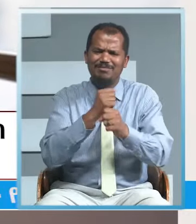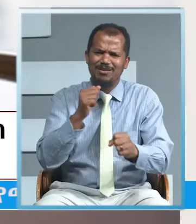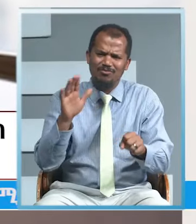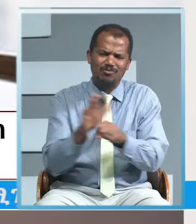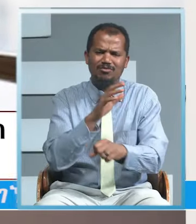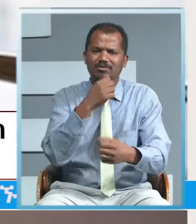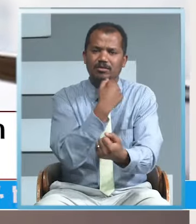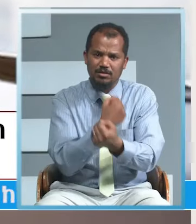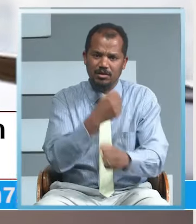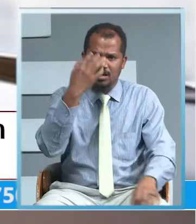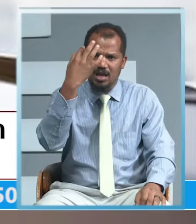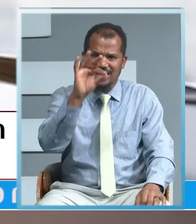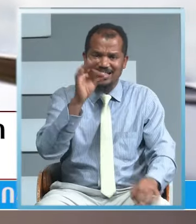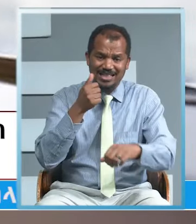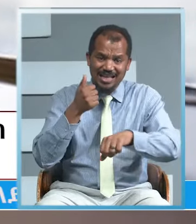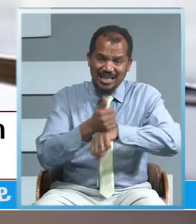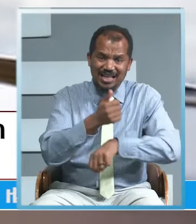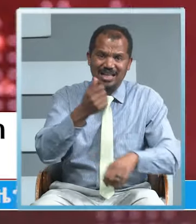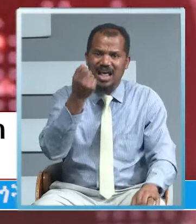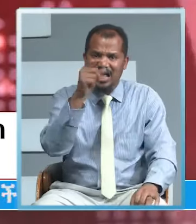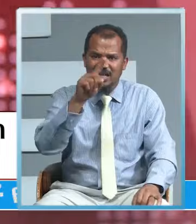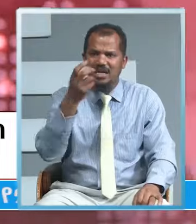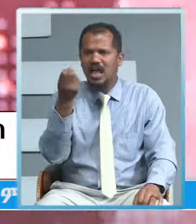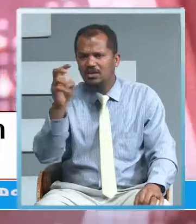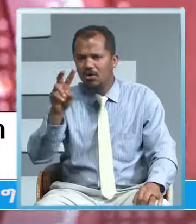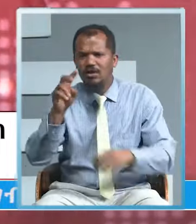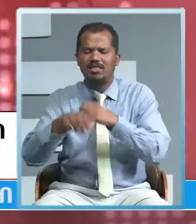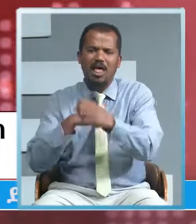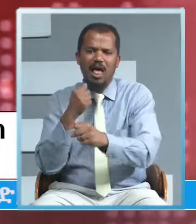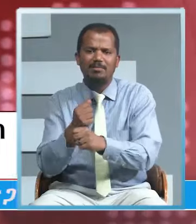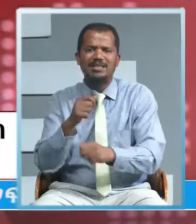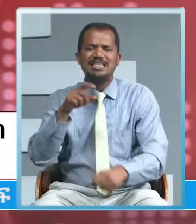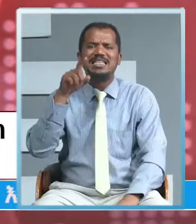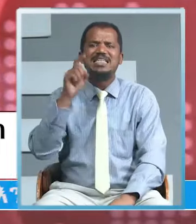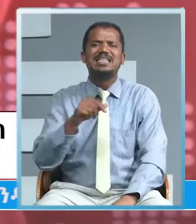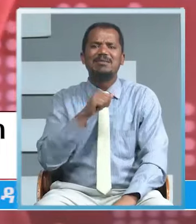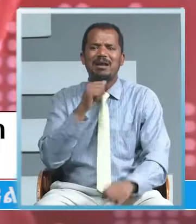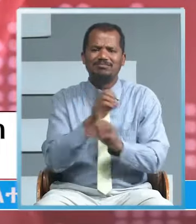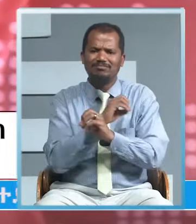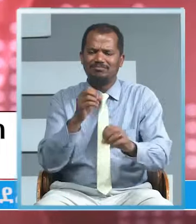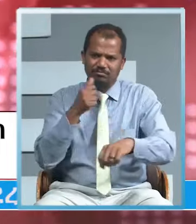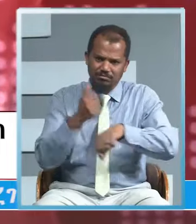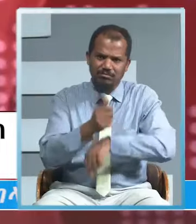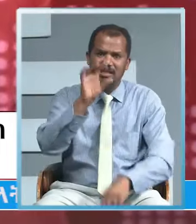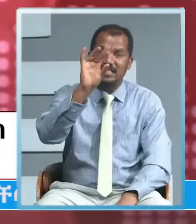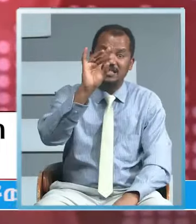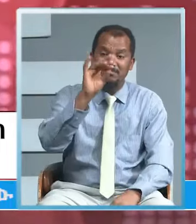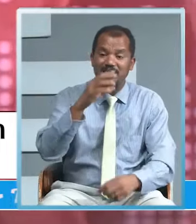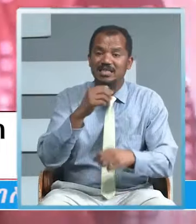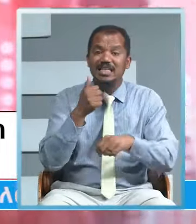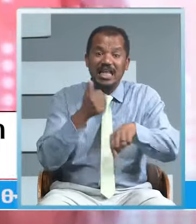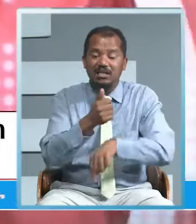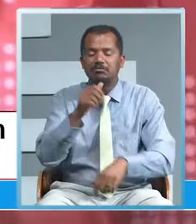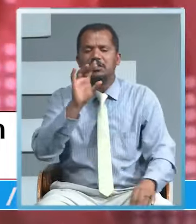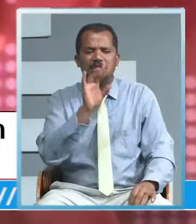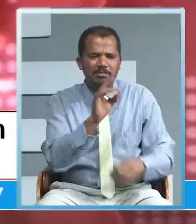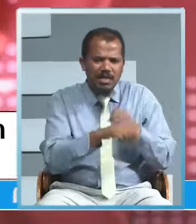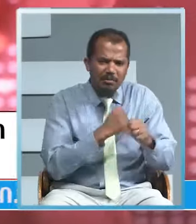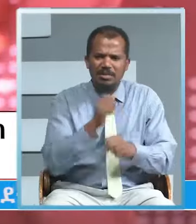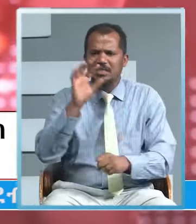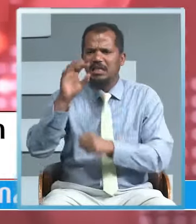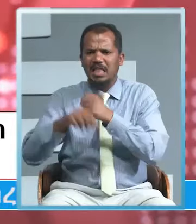እስራት ሲፈረድበት 19 ተከሳሾች ደግሞ 11 እና 12 ዓመት ያለ ይግባኝ 8 ተከሳሾች 8 እና 9 አመት እንዲሁ